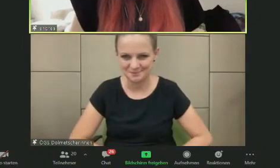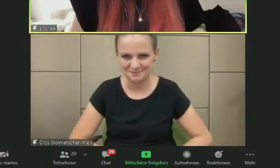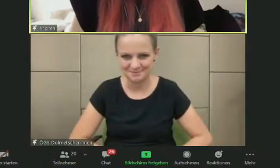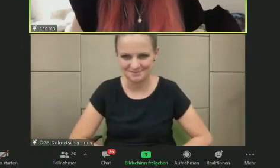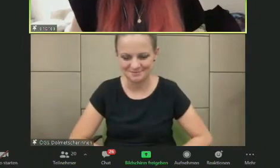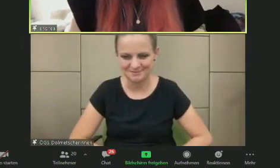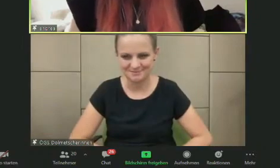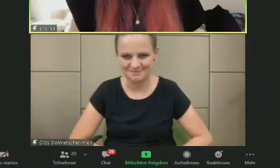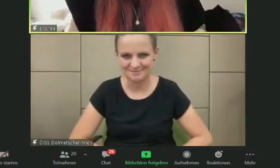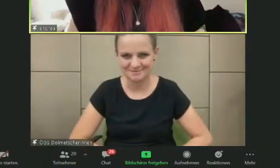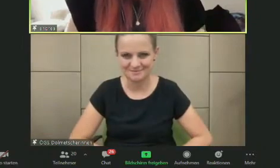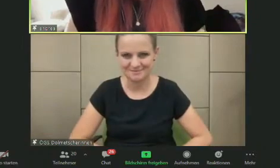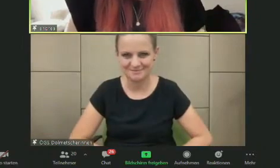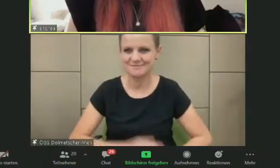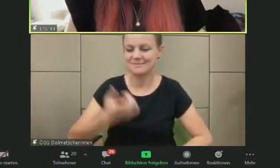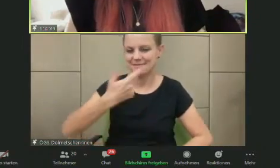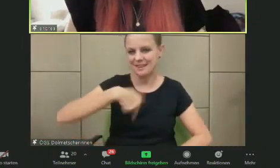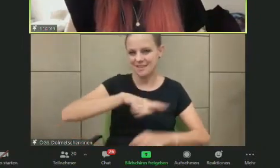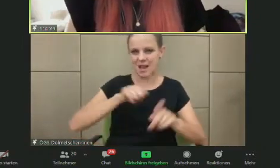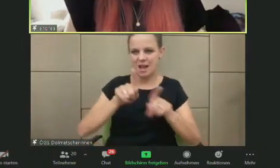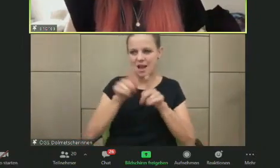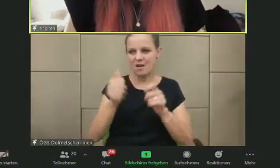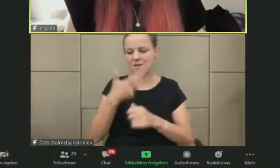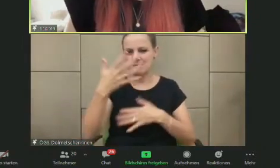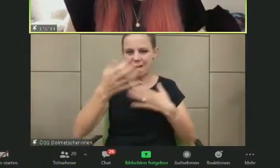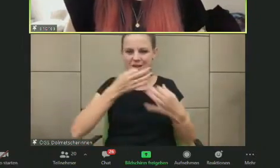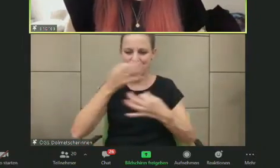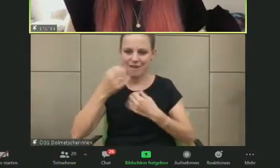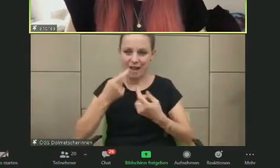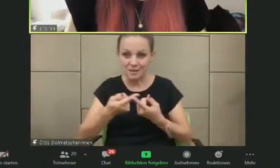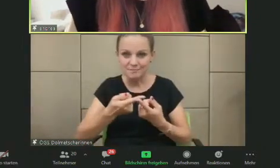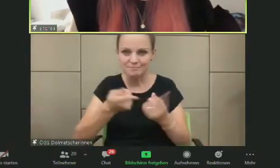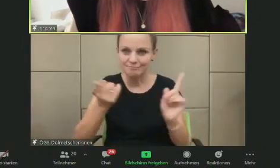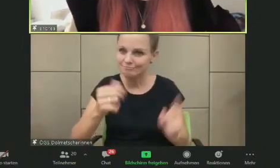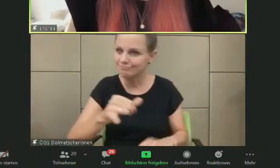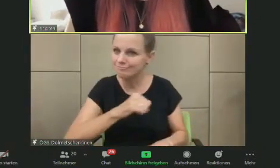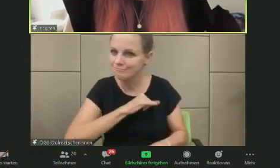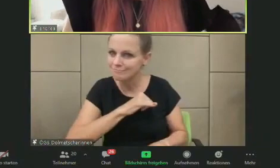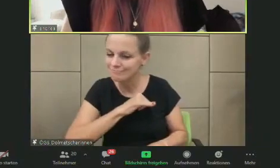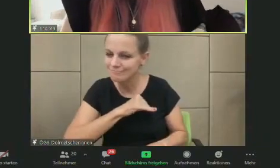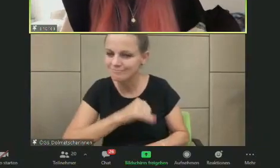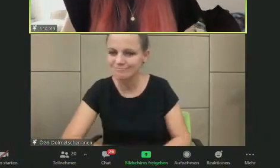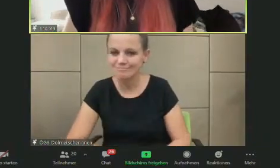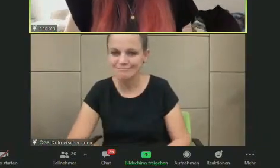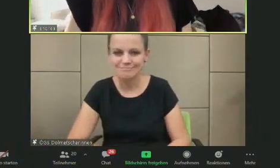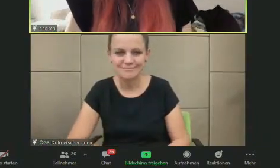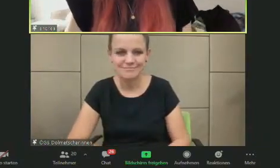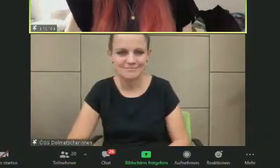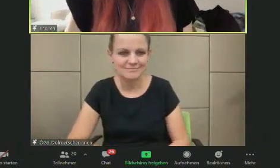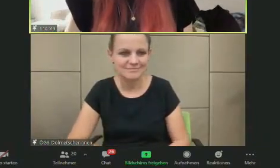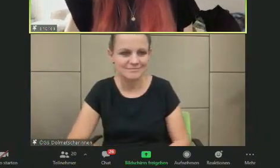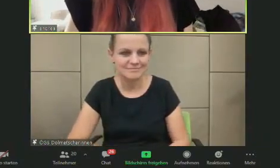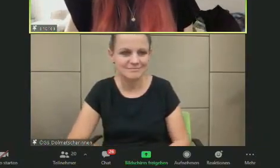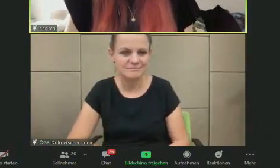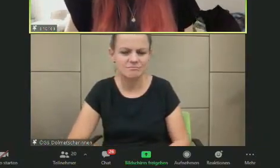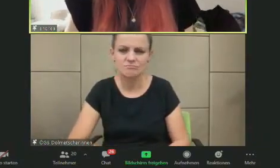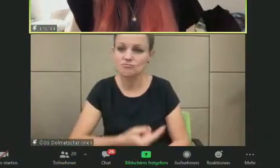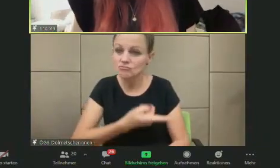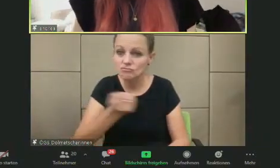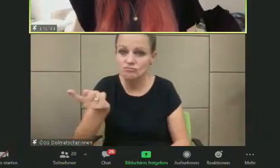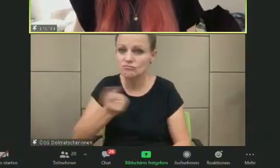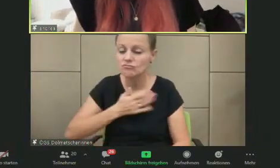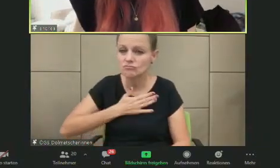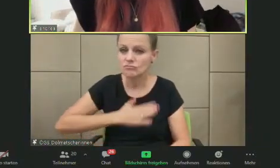Jetzt haben wir zunächst noch einmal ein paar Fragen ans Publikum, die uns interessieren möchten. Welche Plattformen nutzt